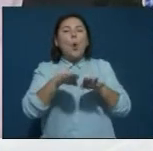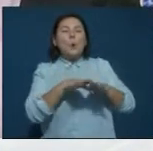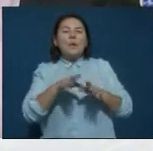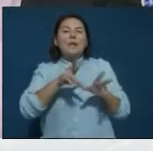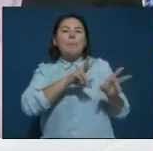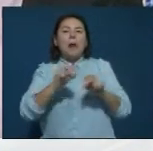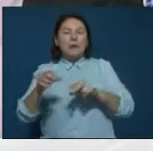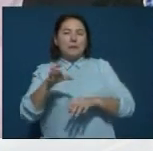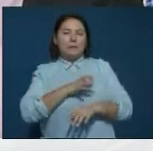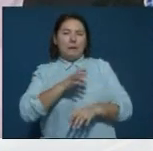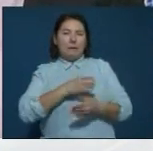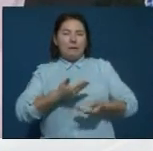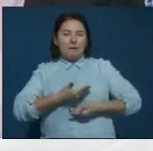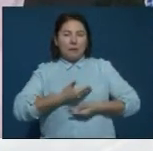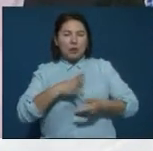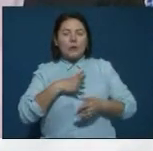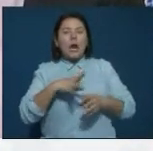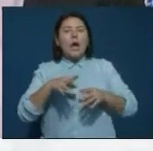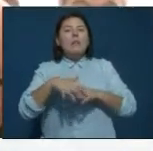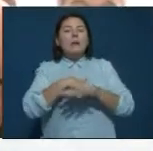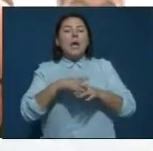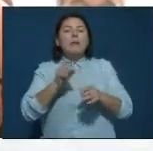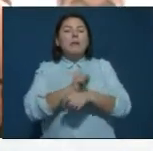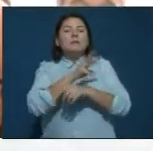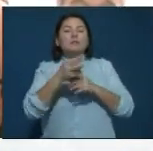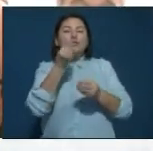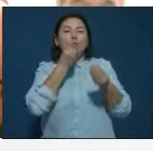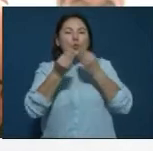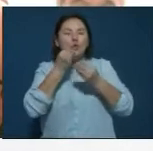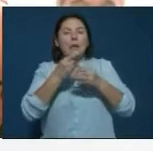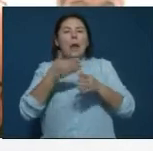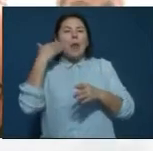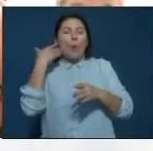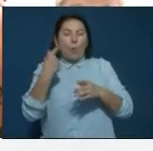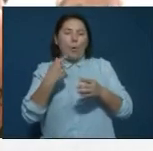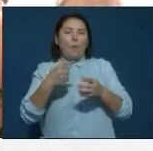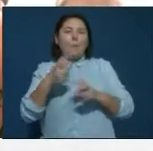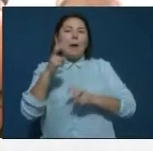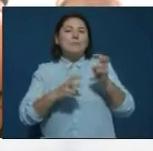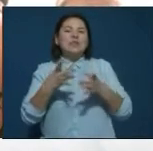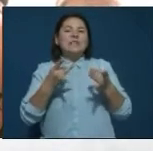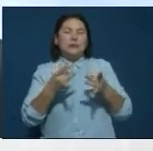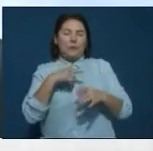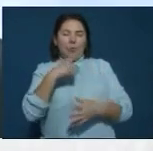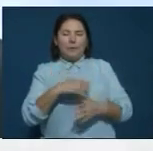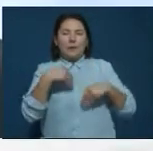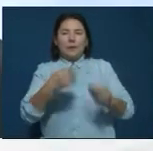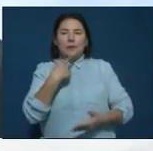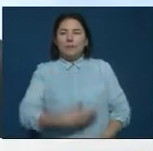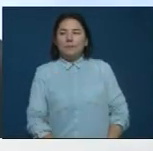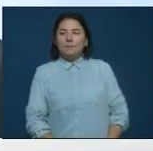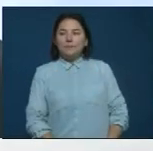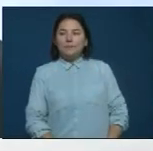казахстанцев так как оно обеспечивает население продуктами питания а легкую промышленность сырьем в было верным